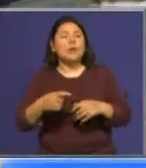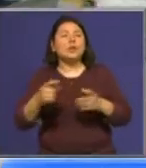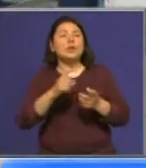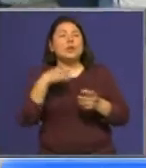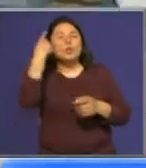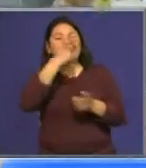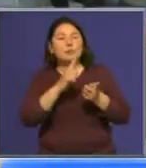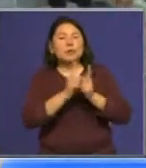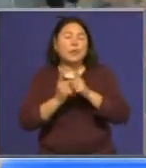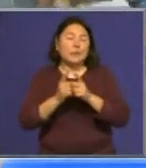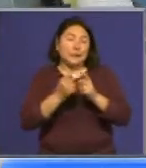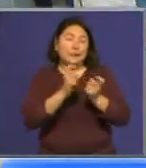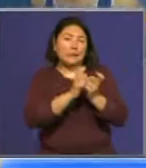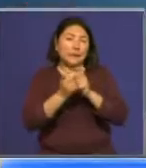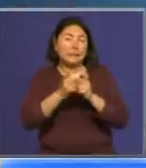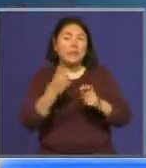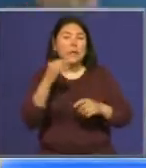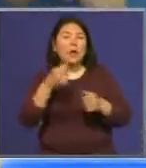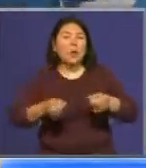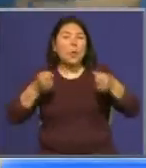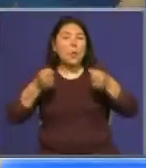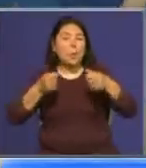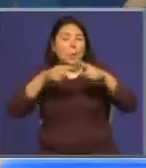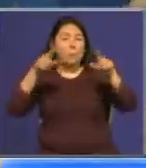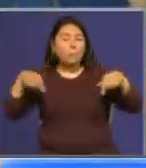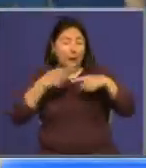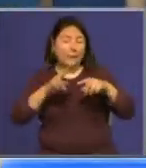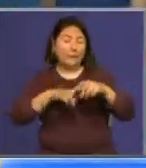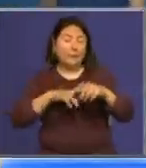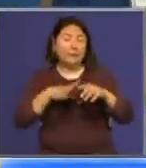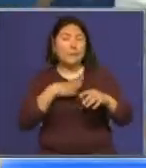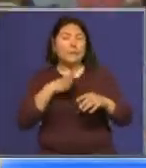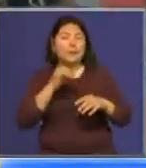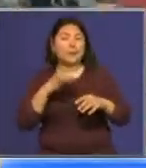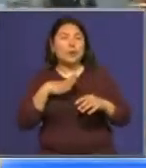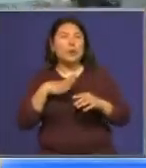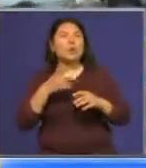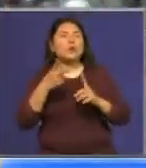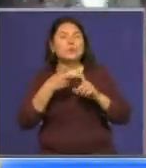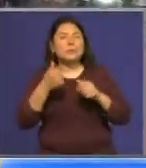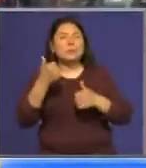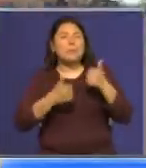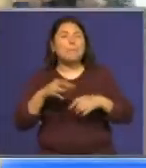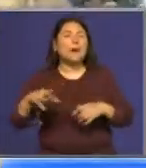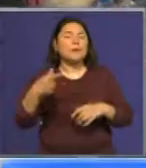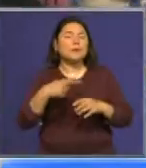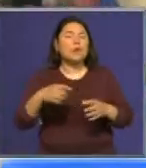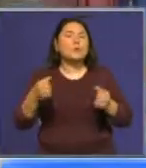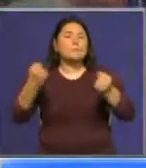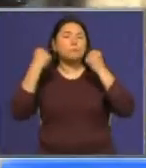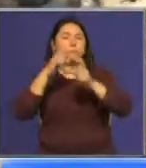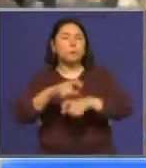Байқоңыр қаласында жастар арасында ел кубогы мен Риддер қаласында ересектер арасында ел чемпионаты өтеді. Енді маңғыстаулық жекпе-жек